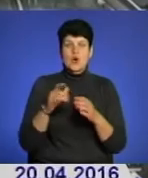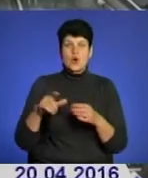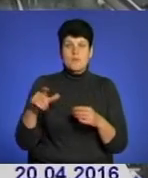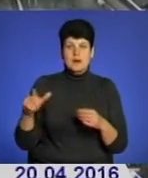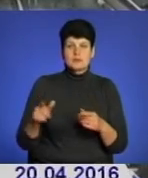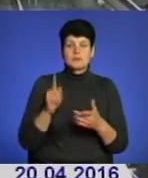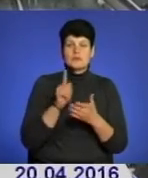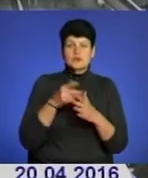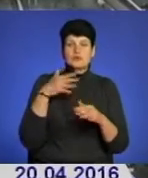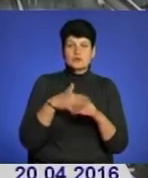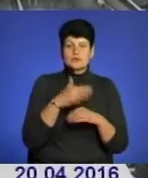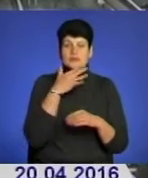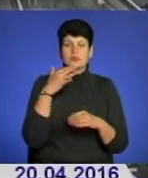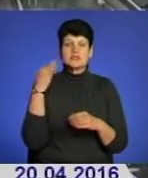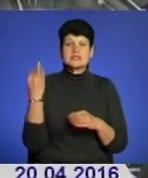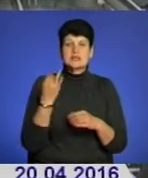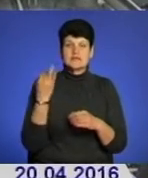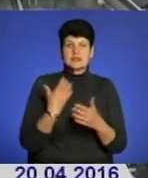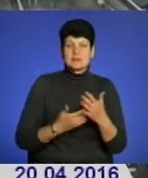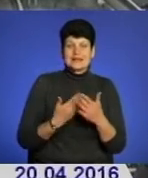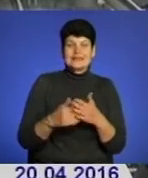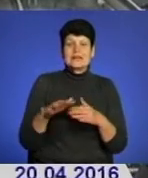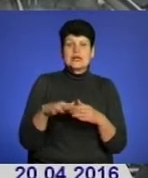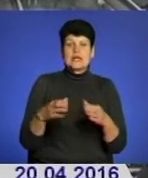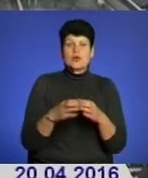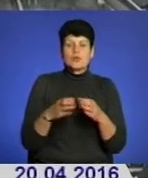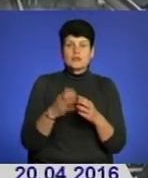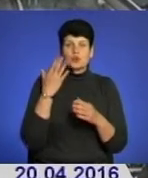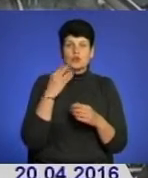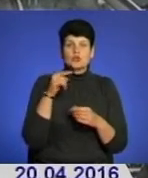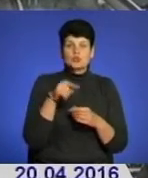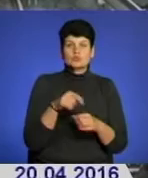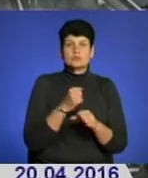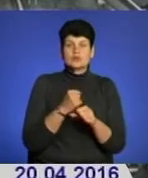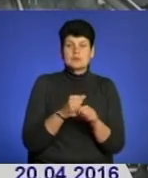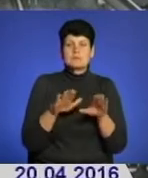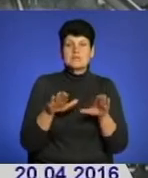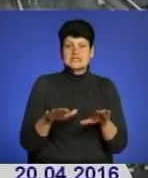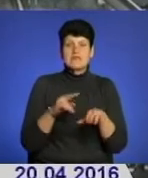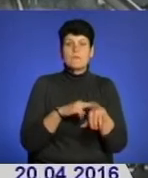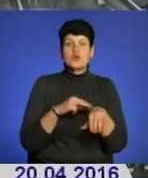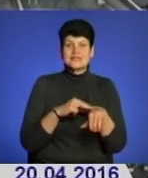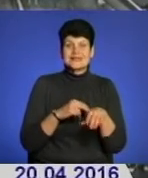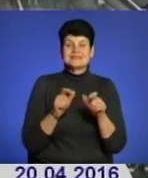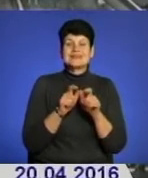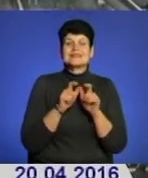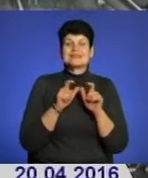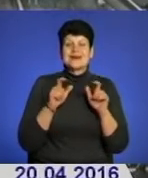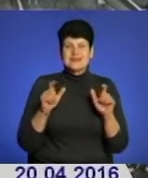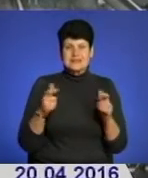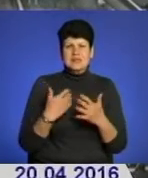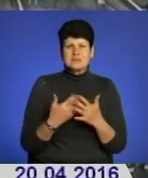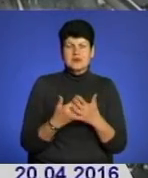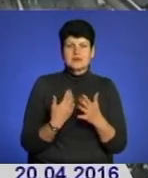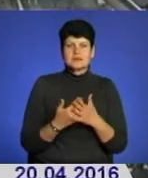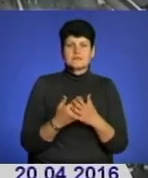набагато цікавіше, наприклад, для територіальних громад, це коли тут функціонує місцева поліцейська станція і, наприклад, на